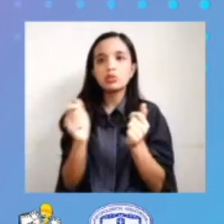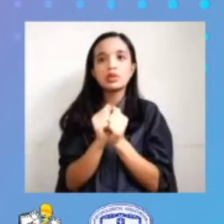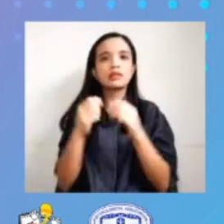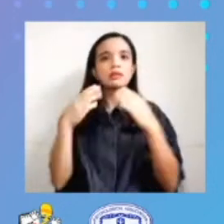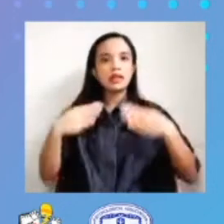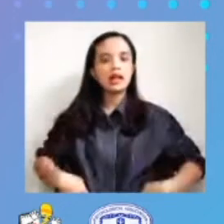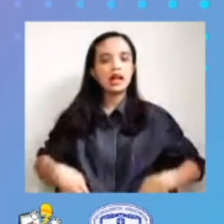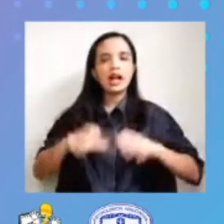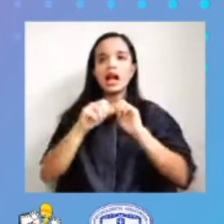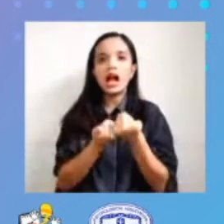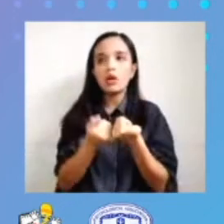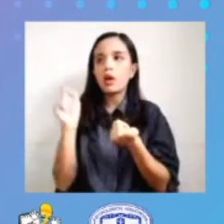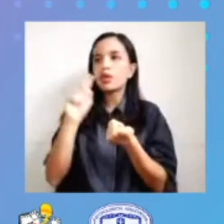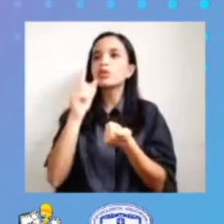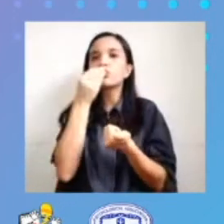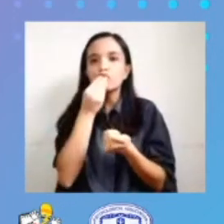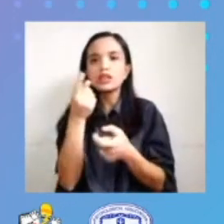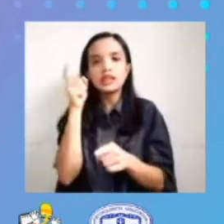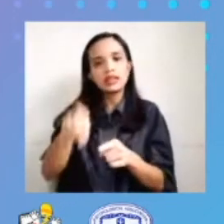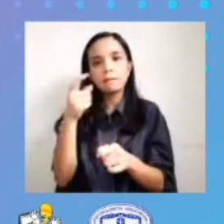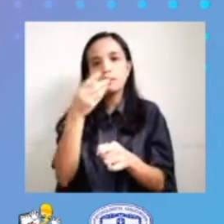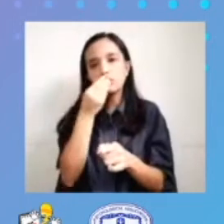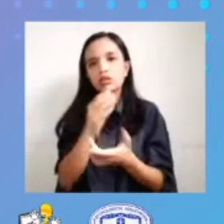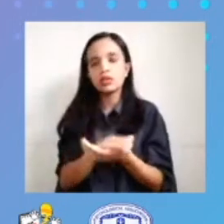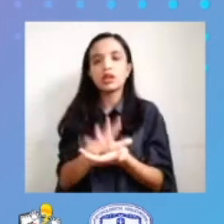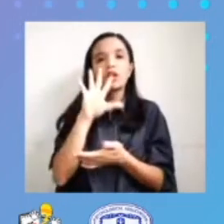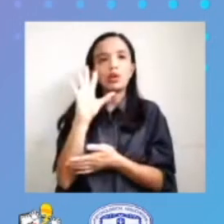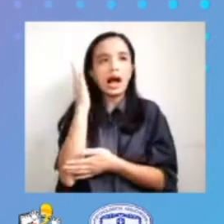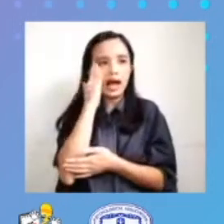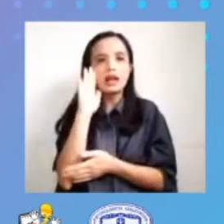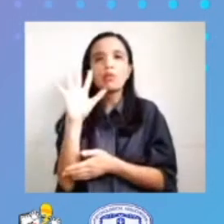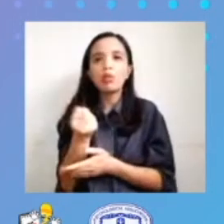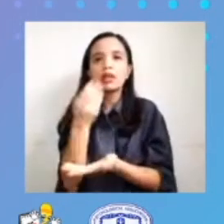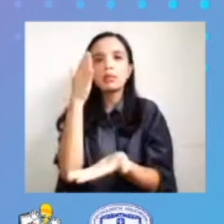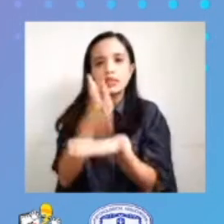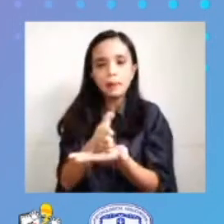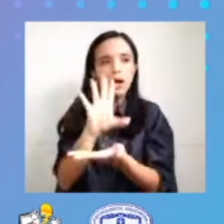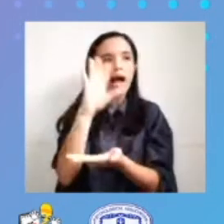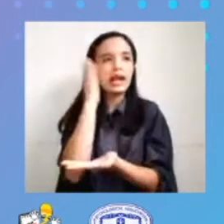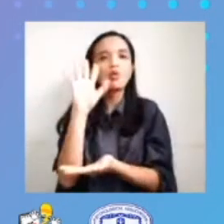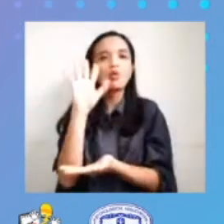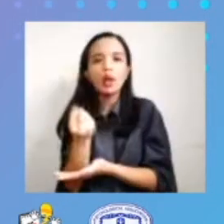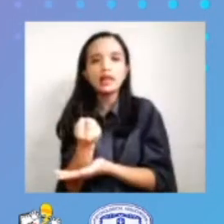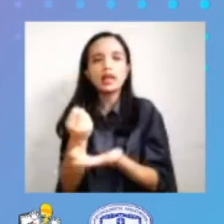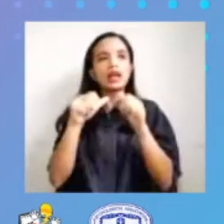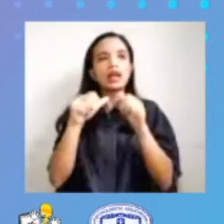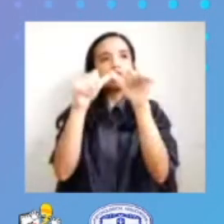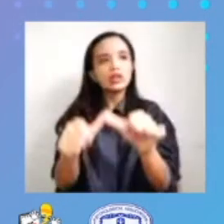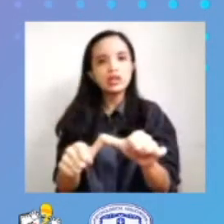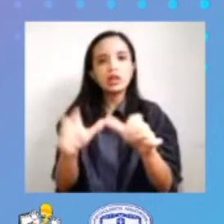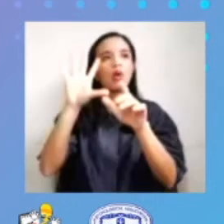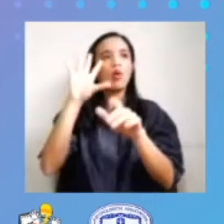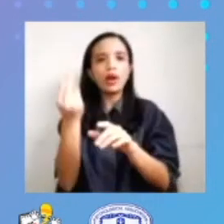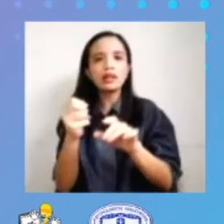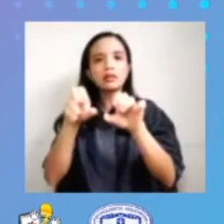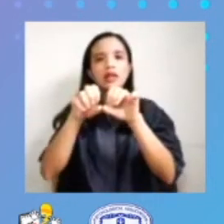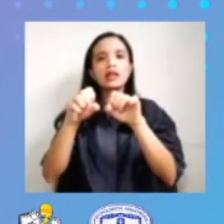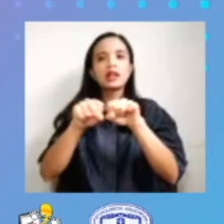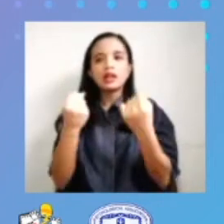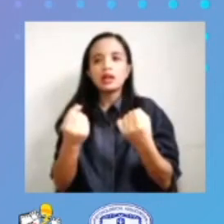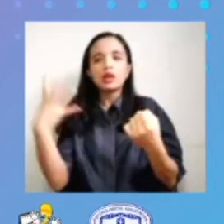counseling. I ask them, kumusta ang tulog mo? And then pagdating namin sa pagkain, kumusta ang kain mo? Ganun pa rin naman po, nakakain pa naman ako na